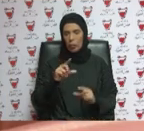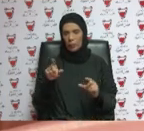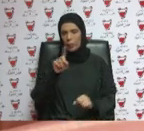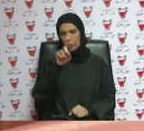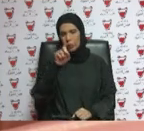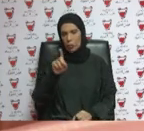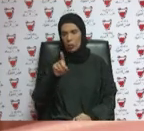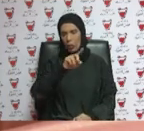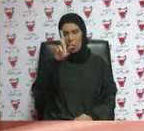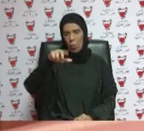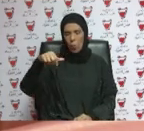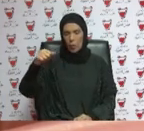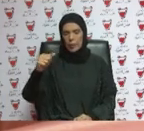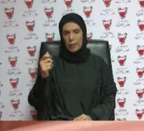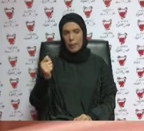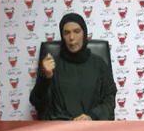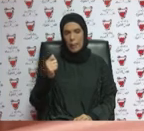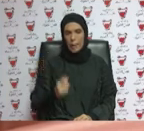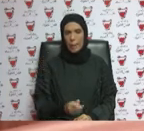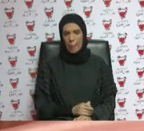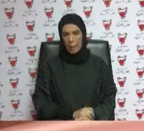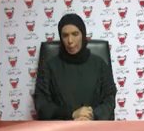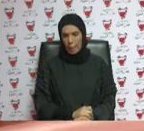من معالي وزير المالية